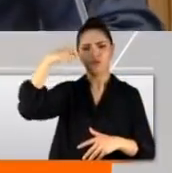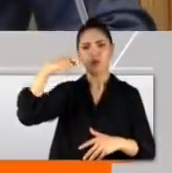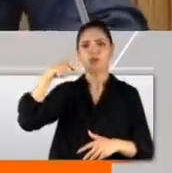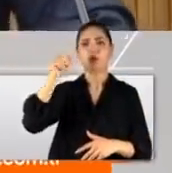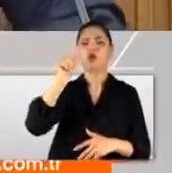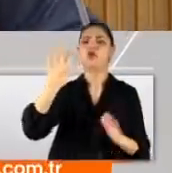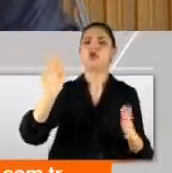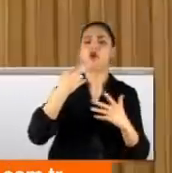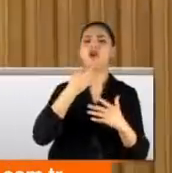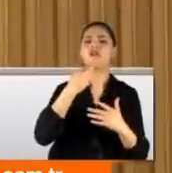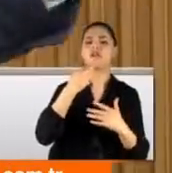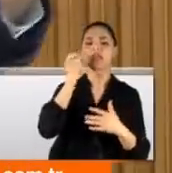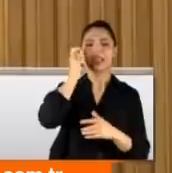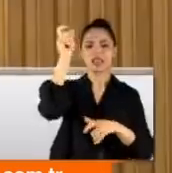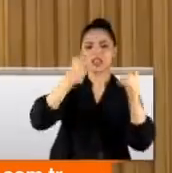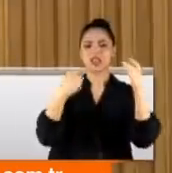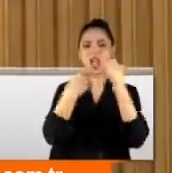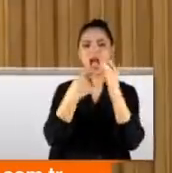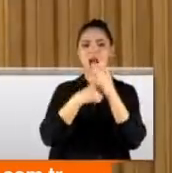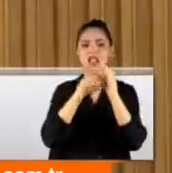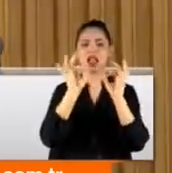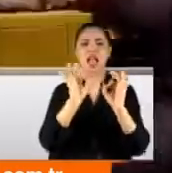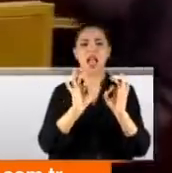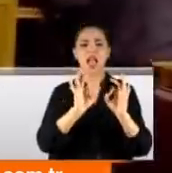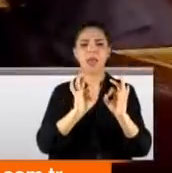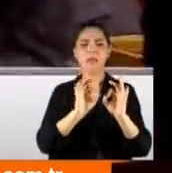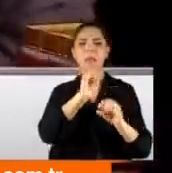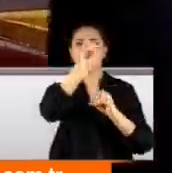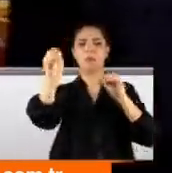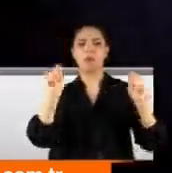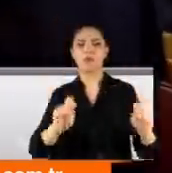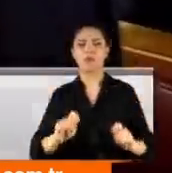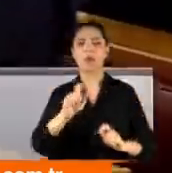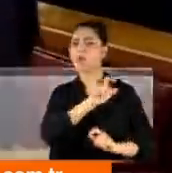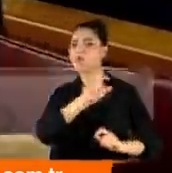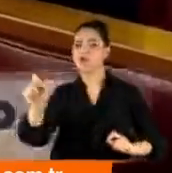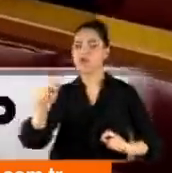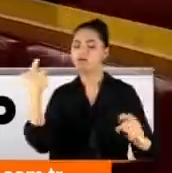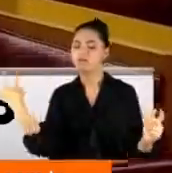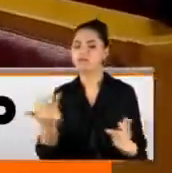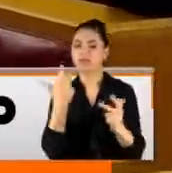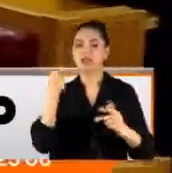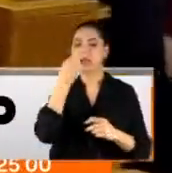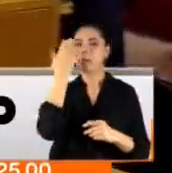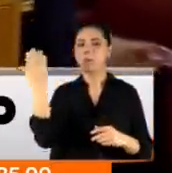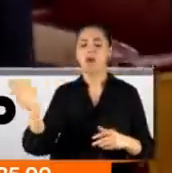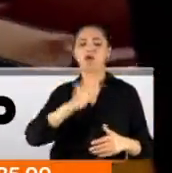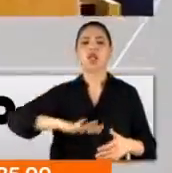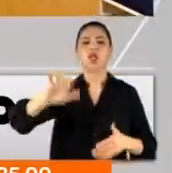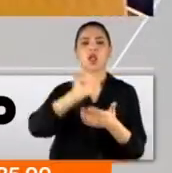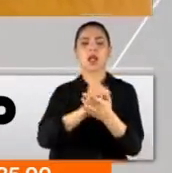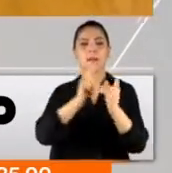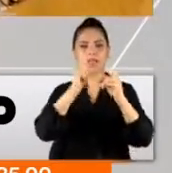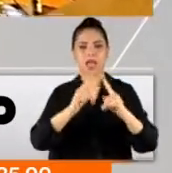kadın karakterlerinin isimlerini sıfat olarak kullandı. Akşener'e yanıt jet hızıyla geldi. Bahçeli sosyal medya